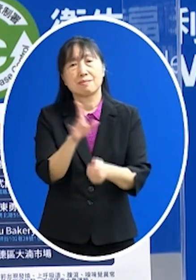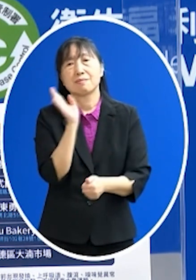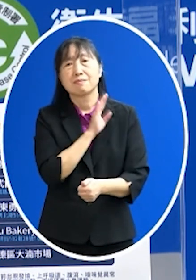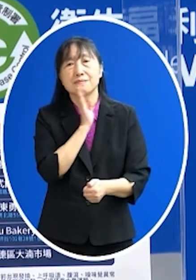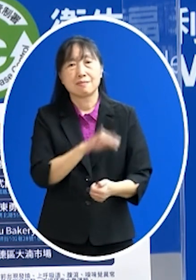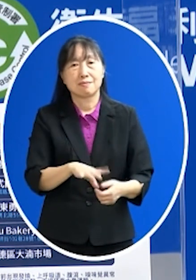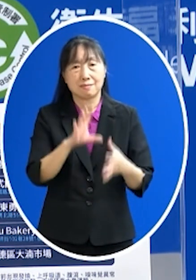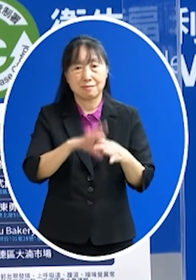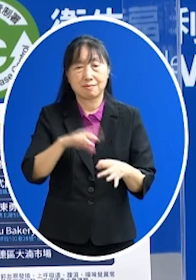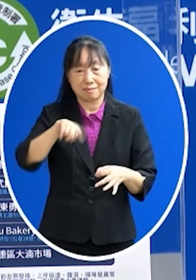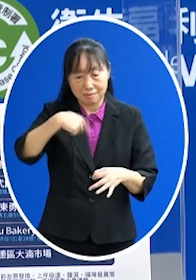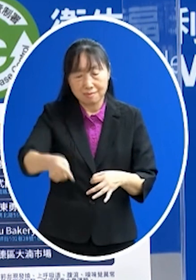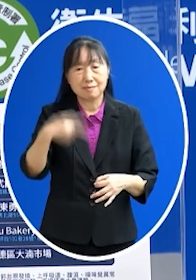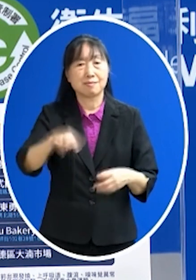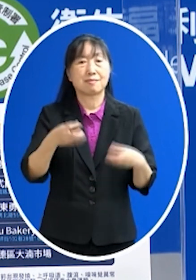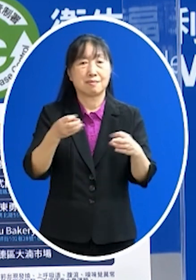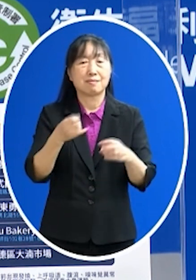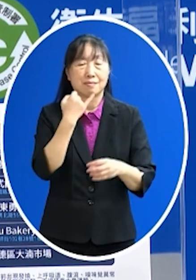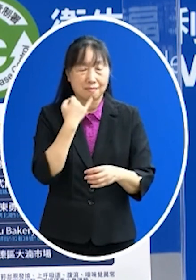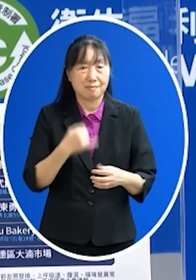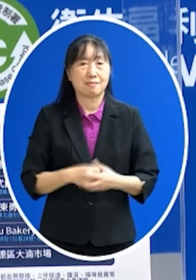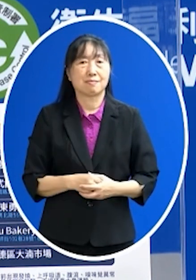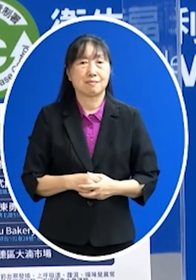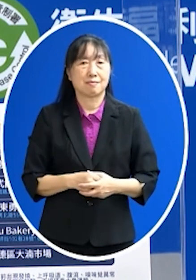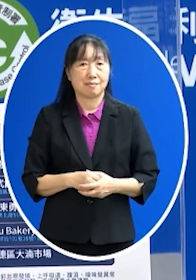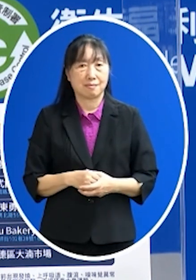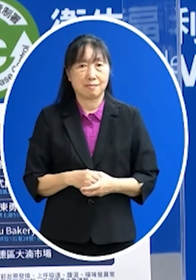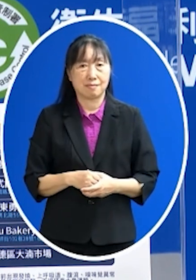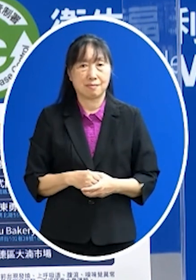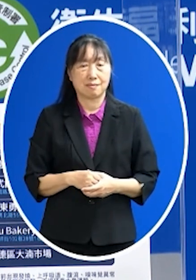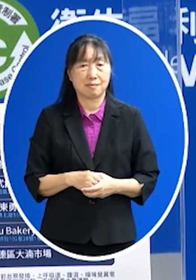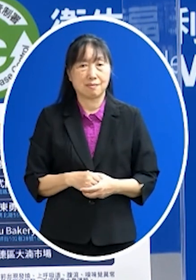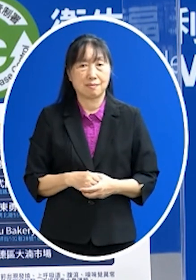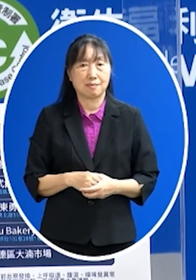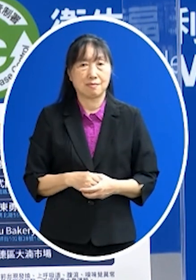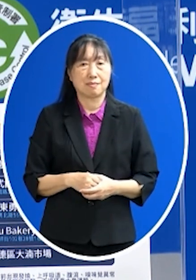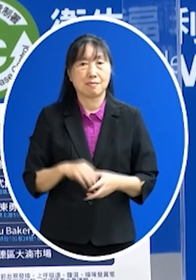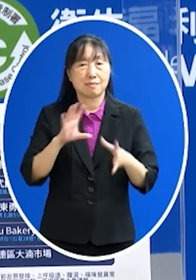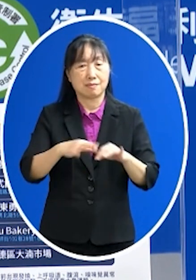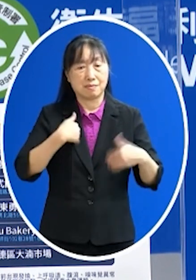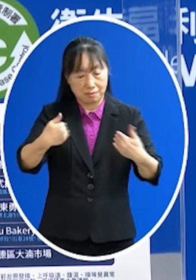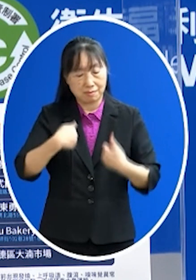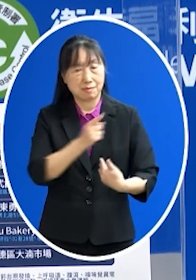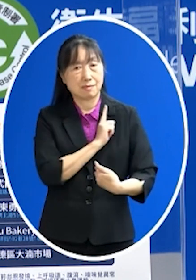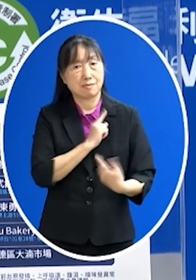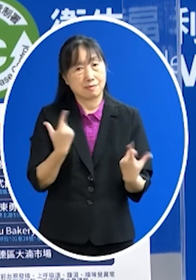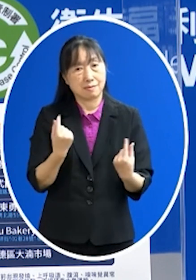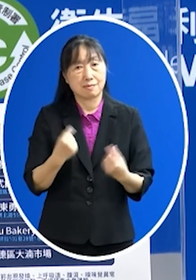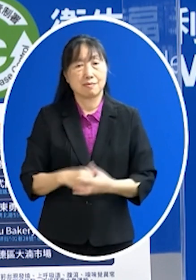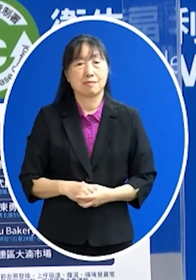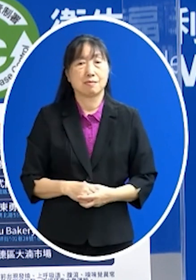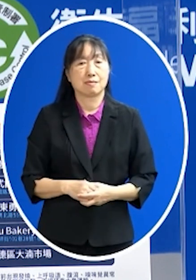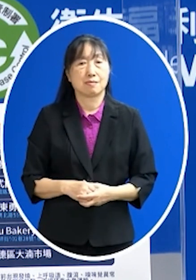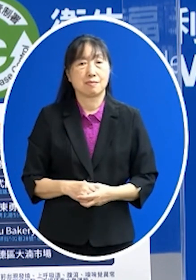家可以做一个好好的检讨。好，所以在我们这里做，至于我自己也是一样。我想